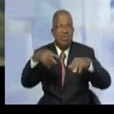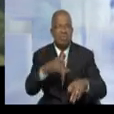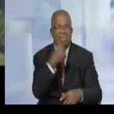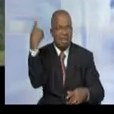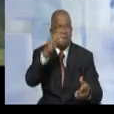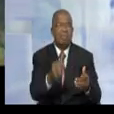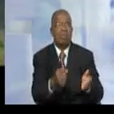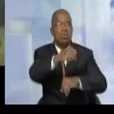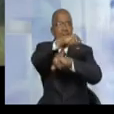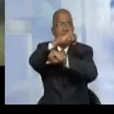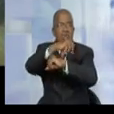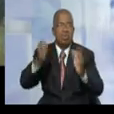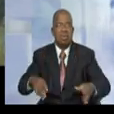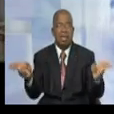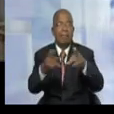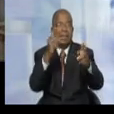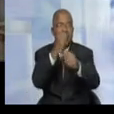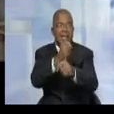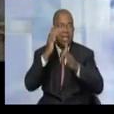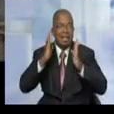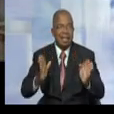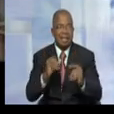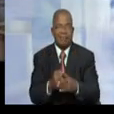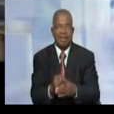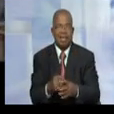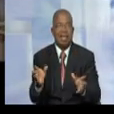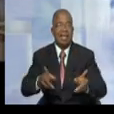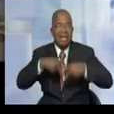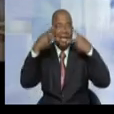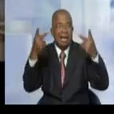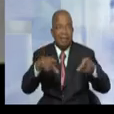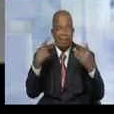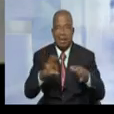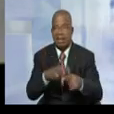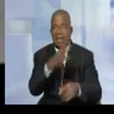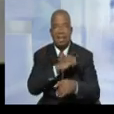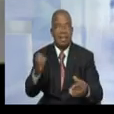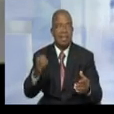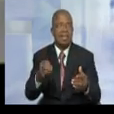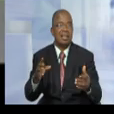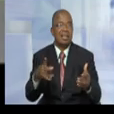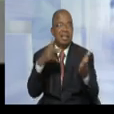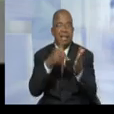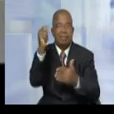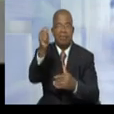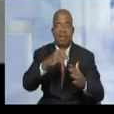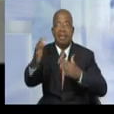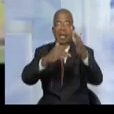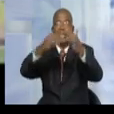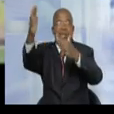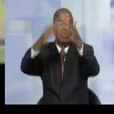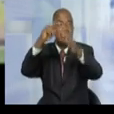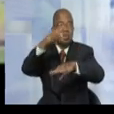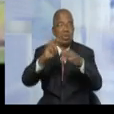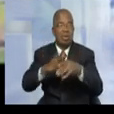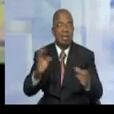ivoiriennes. Autre point intéressant, la convention du projet de construction de 2600 logements sociaux à Abidjan. Elle a été signée